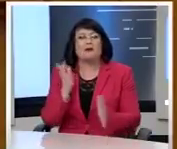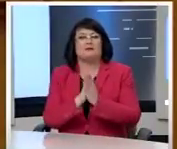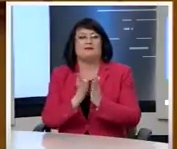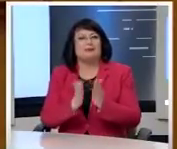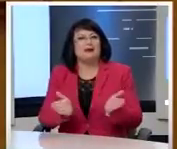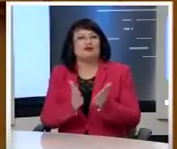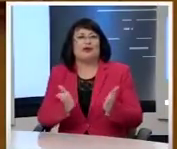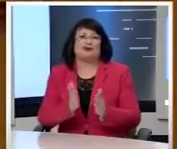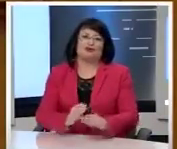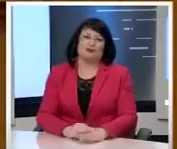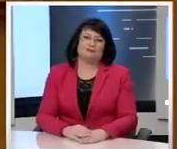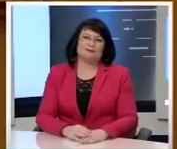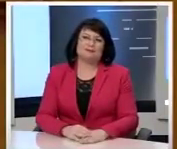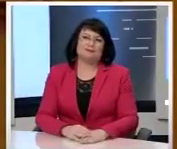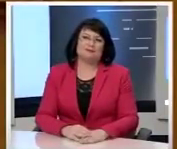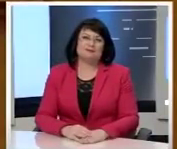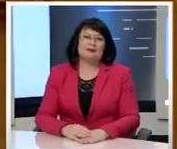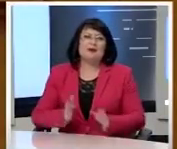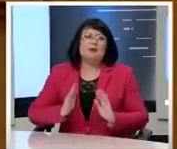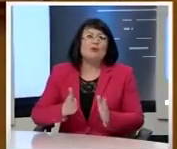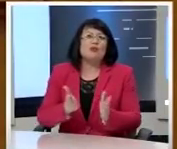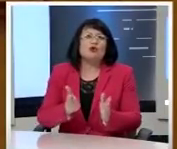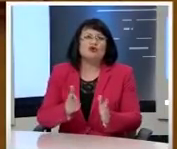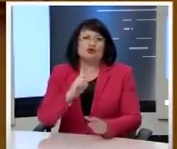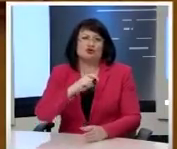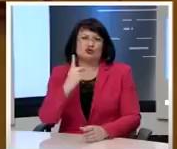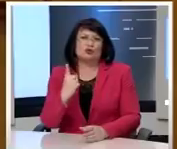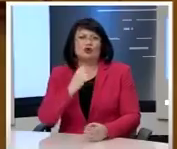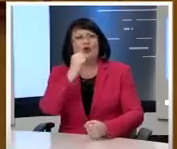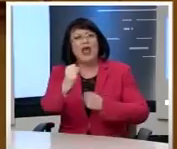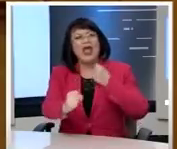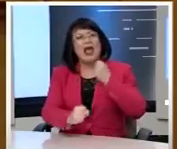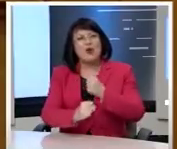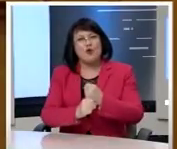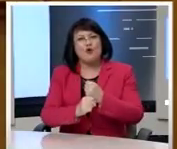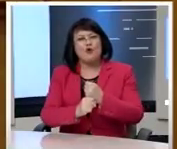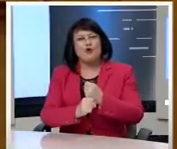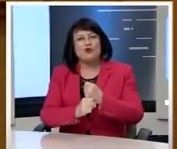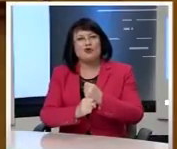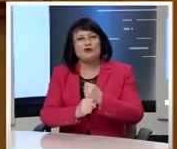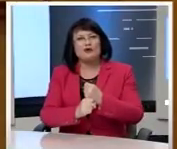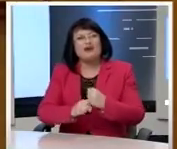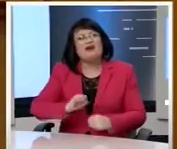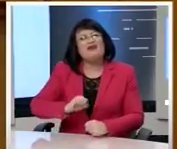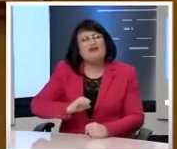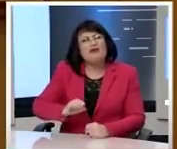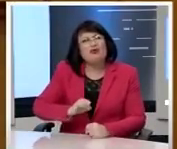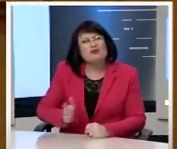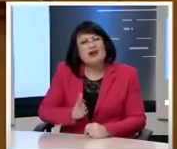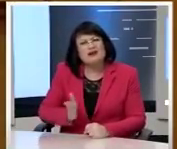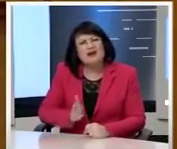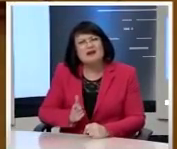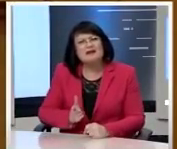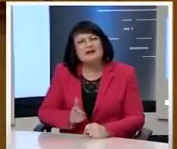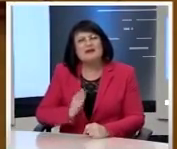επιβραβεύουνε. Είναι αυτή η γραμμή για να προχωρήσει η Ελλάδα στον 21ο αιώνα? Μια περίκλειστη φοβική χώρα, όταν